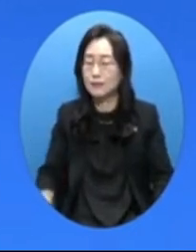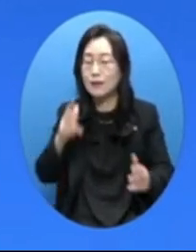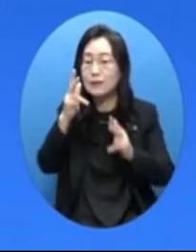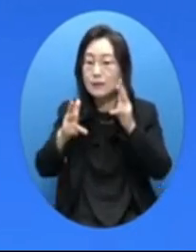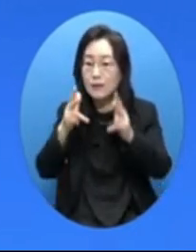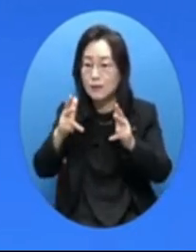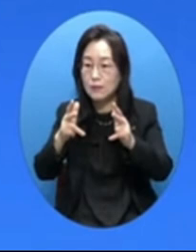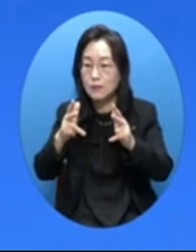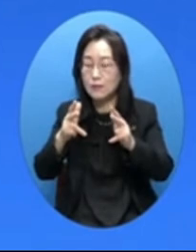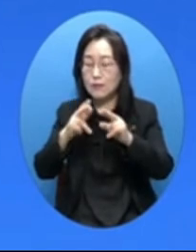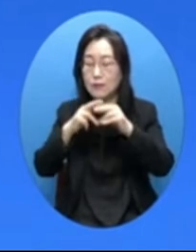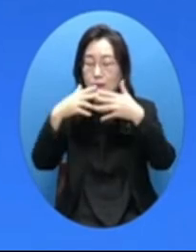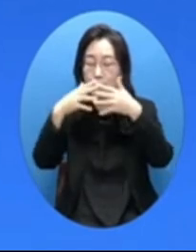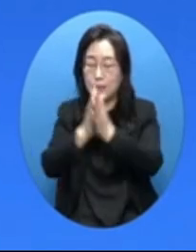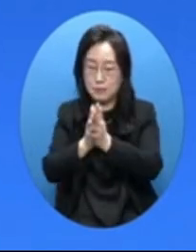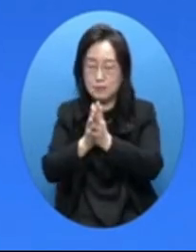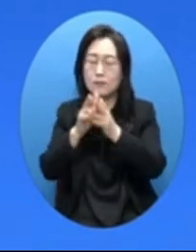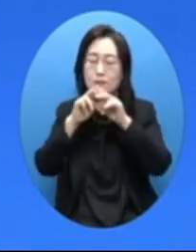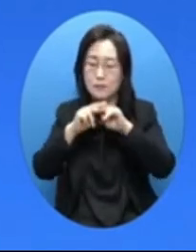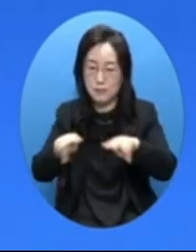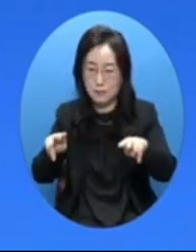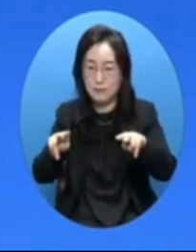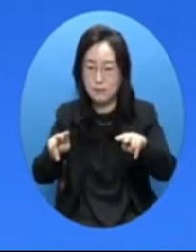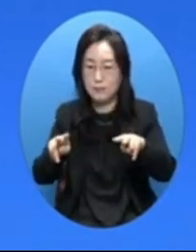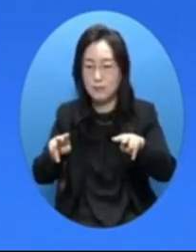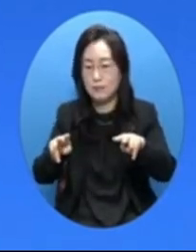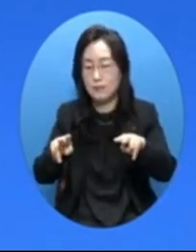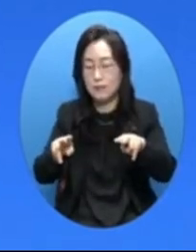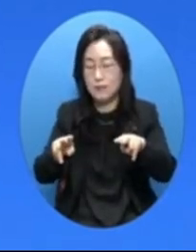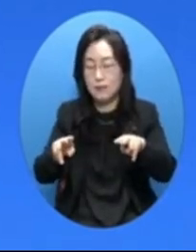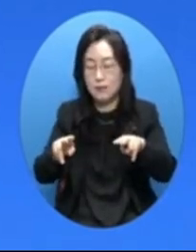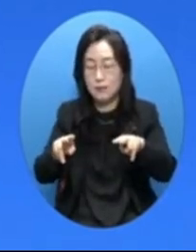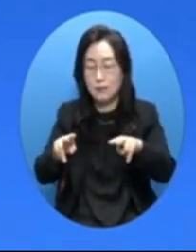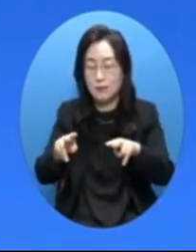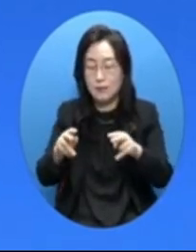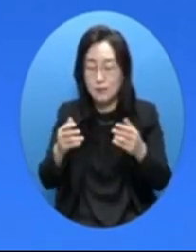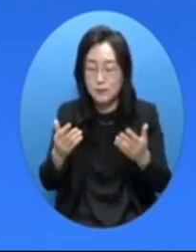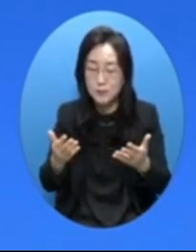삽입 파산해서 어쩔 바를 보고